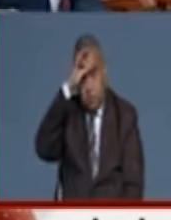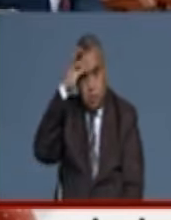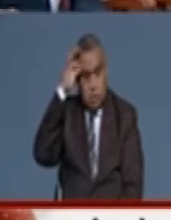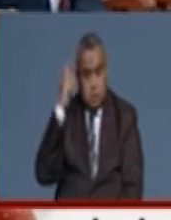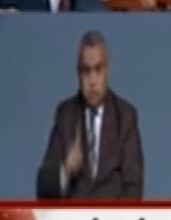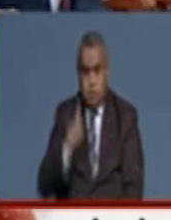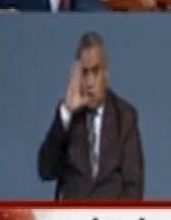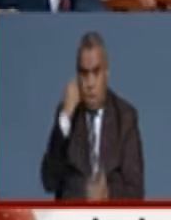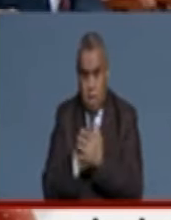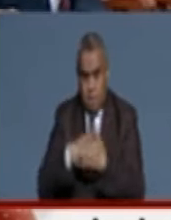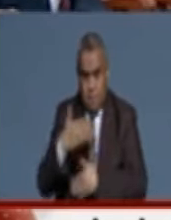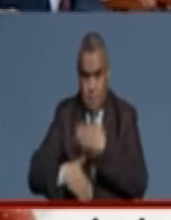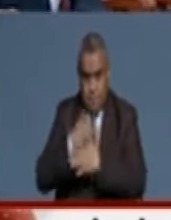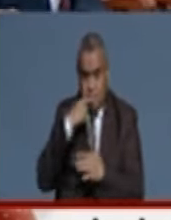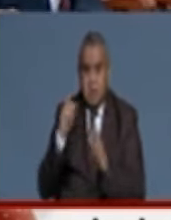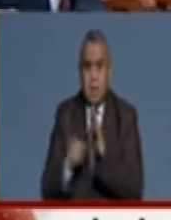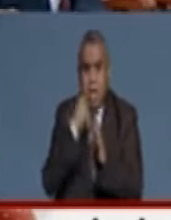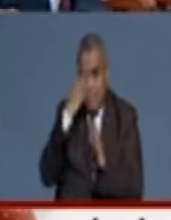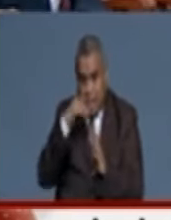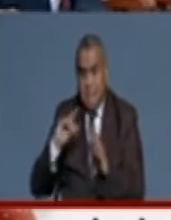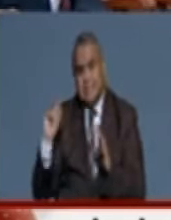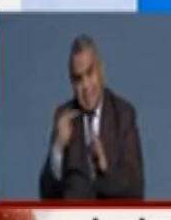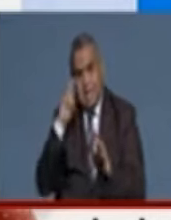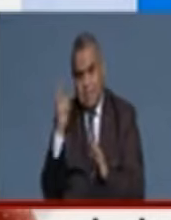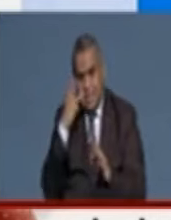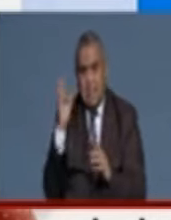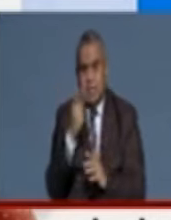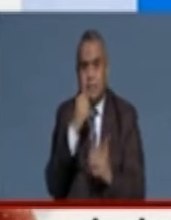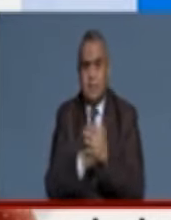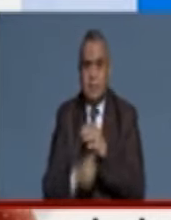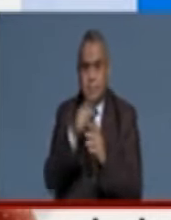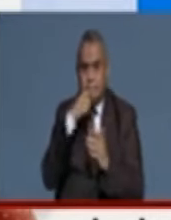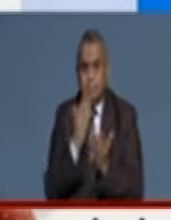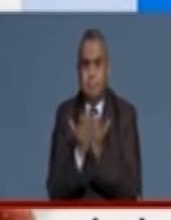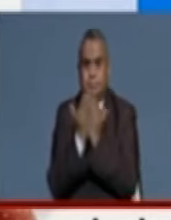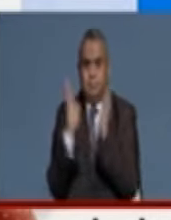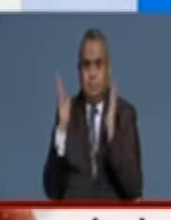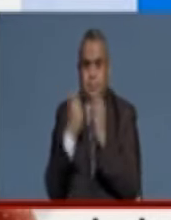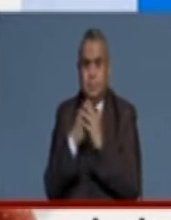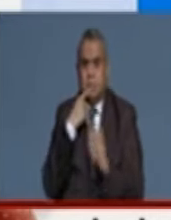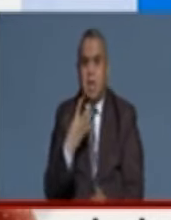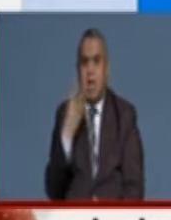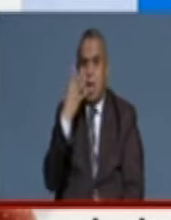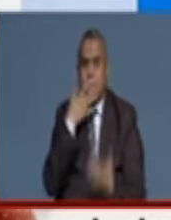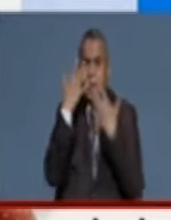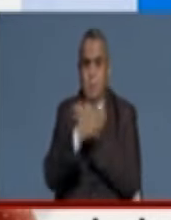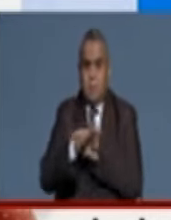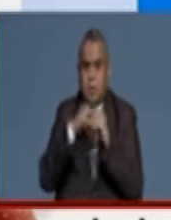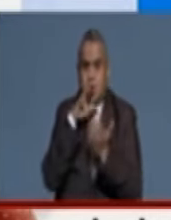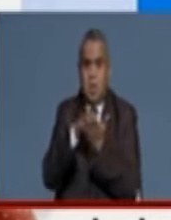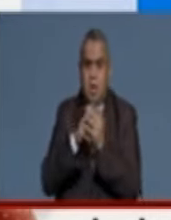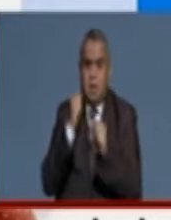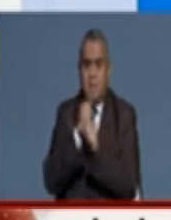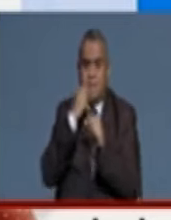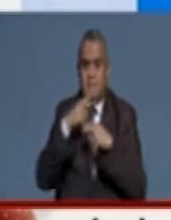الأول هيكون في إصدار تاني وتالت بإذن الله. استأذن سيادتك في عرض 4 نماذج لمشروعات ابدأ عن طريق الفيديو كونفرنس،